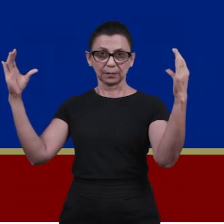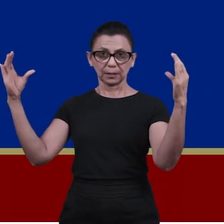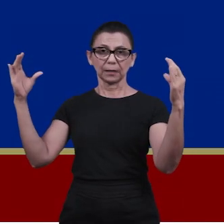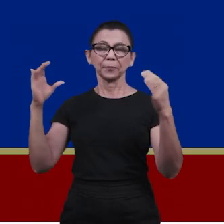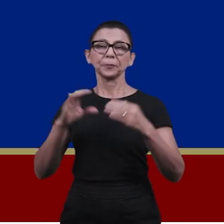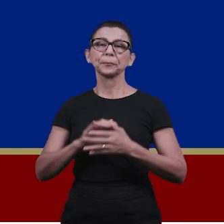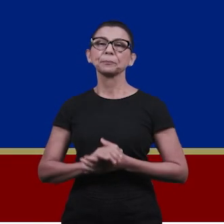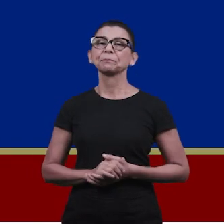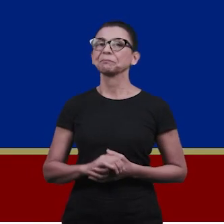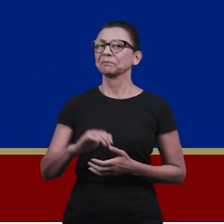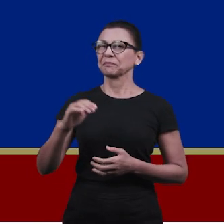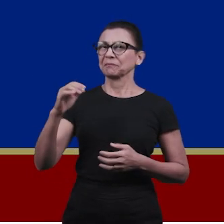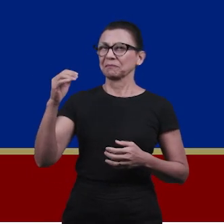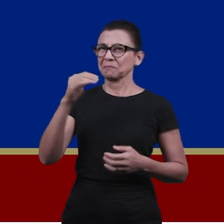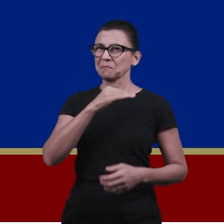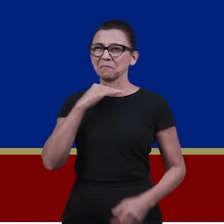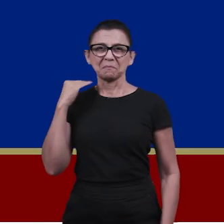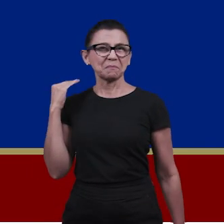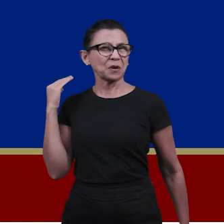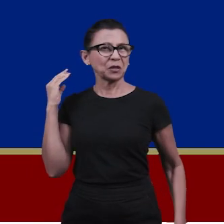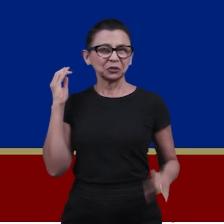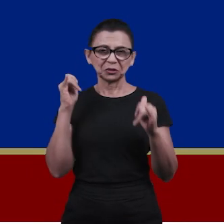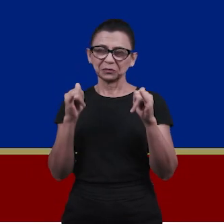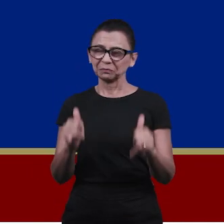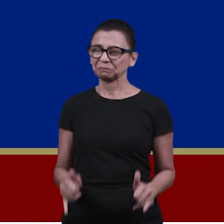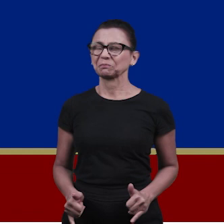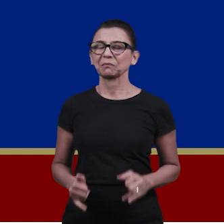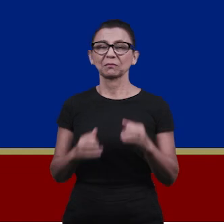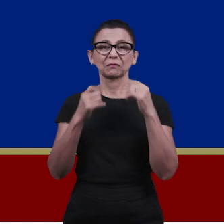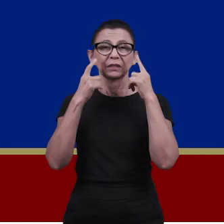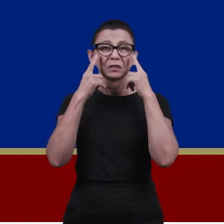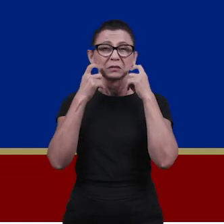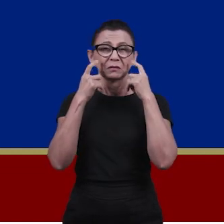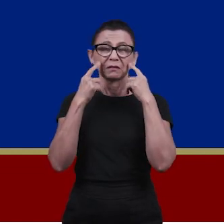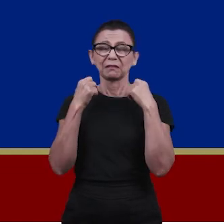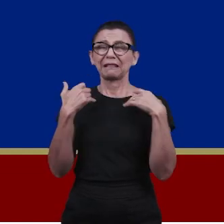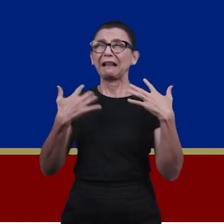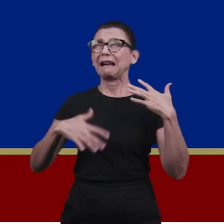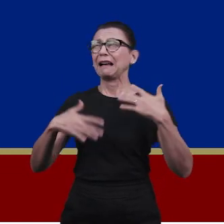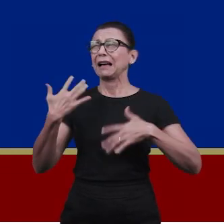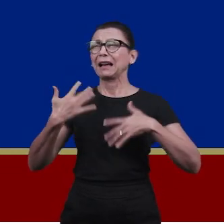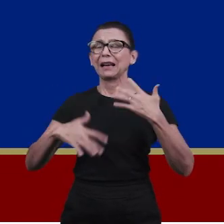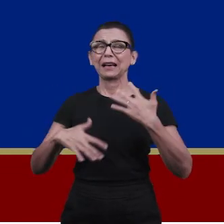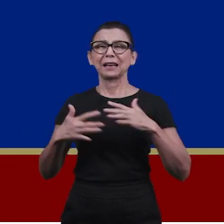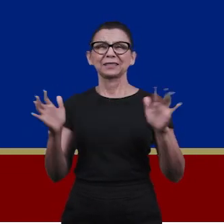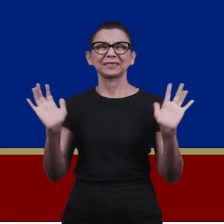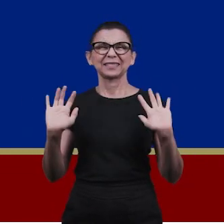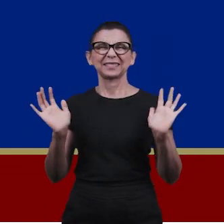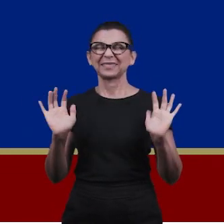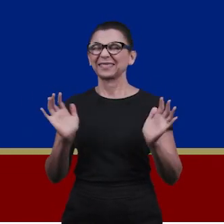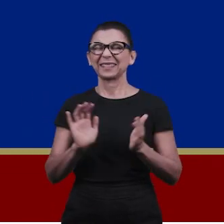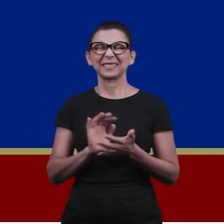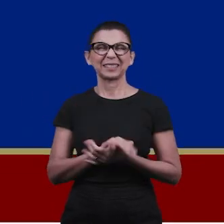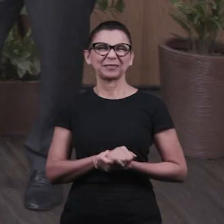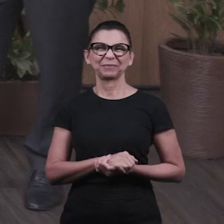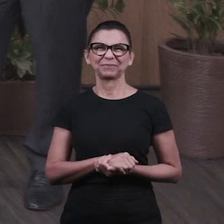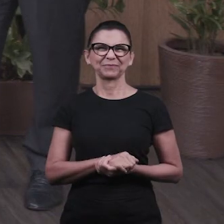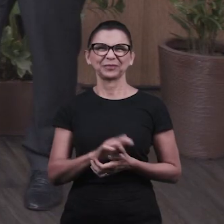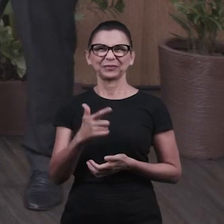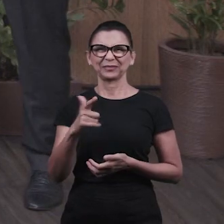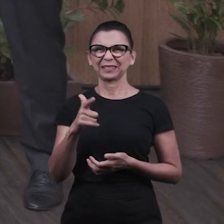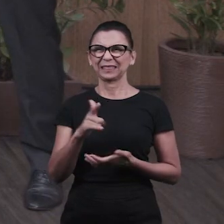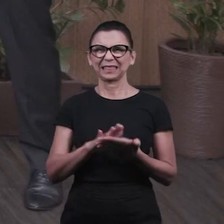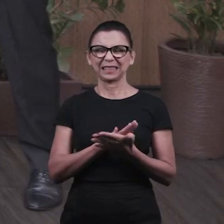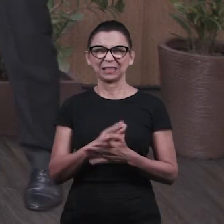la parabole, en Apocalypse 21:4, il n'y aura plus de mort, ni pleurs, clameurs, ni douleur.